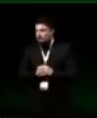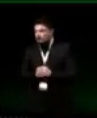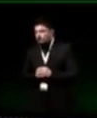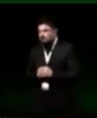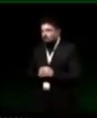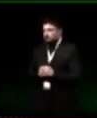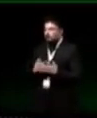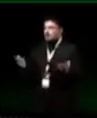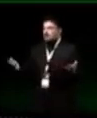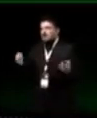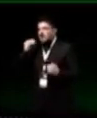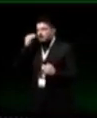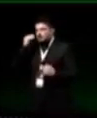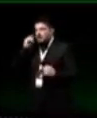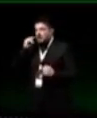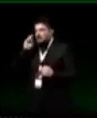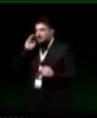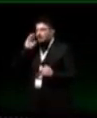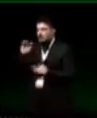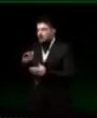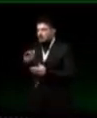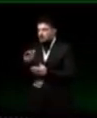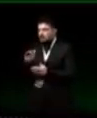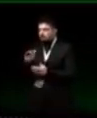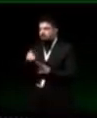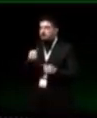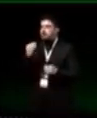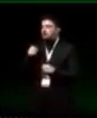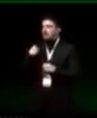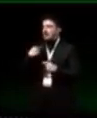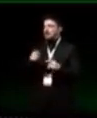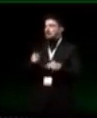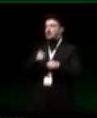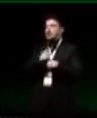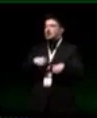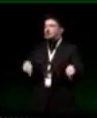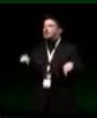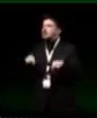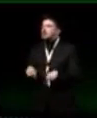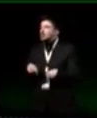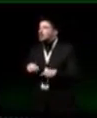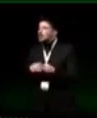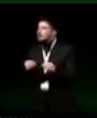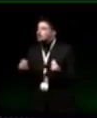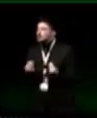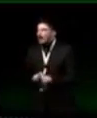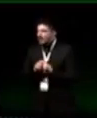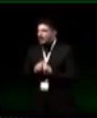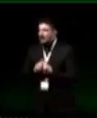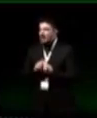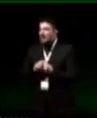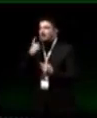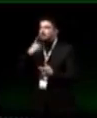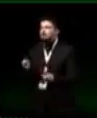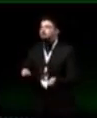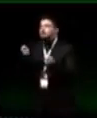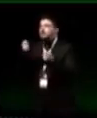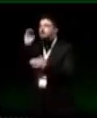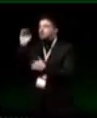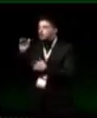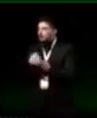a quello che ci attende, mi domando, noi che cosa ci stiamo a fare qui se non diamo la precedenza al